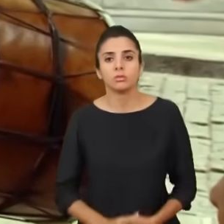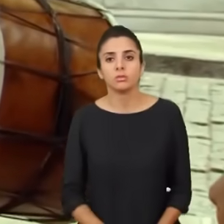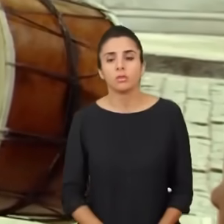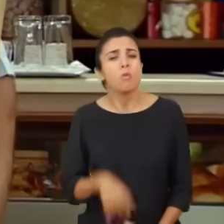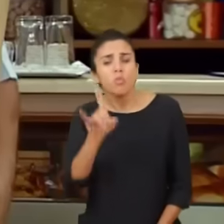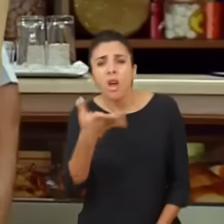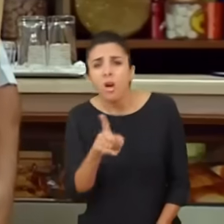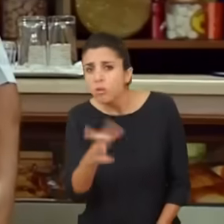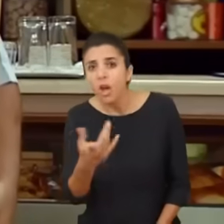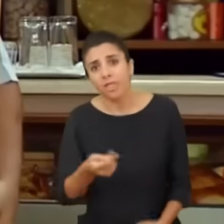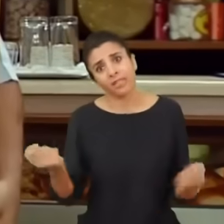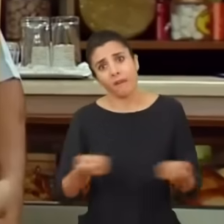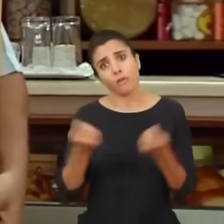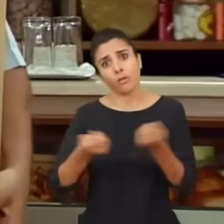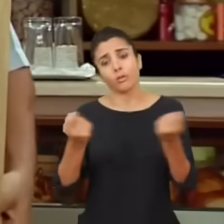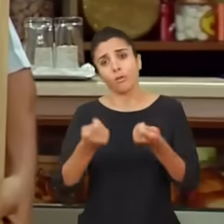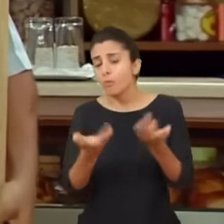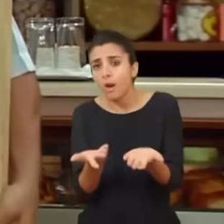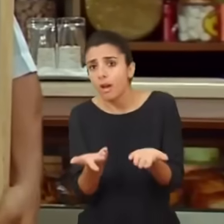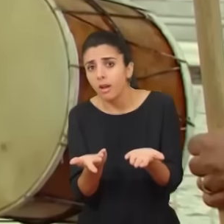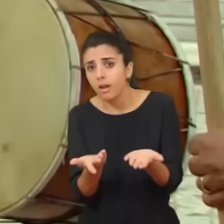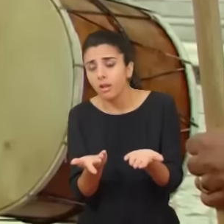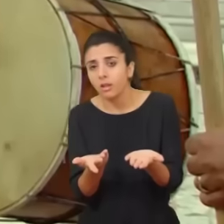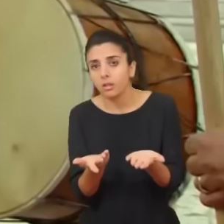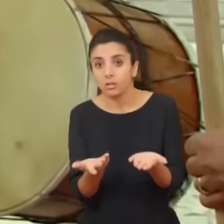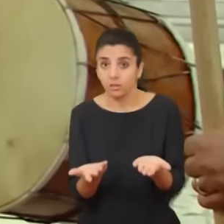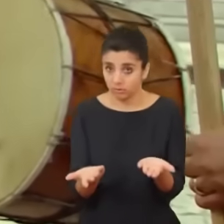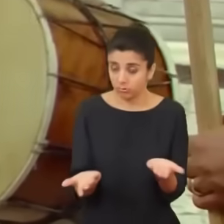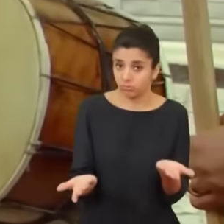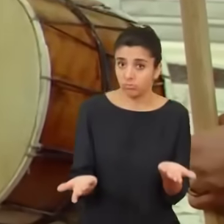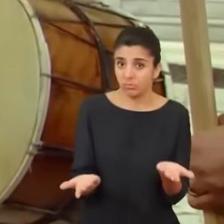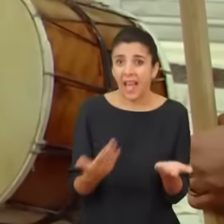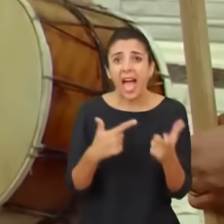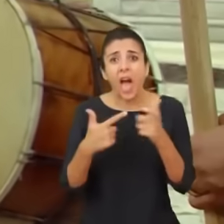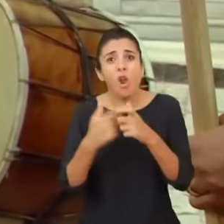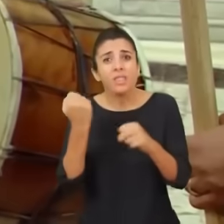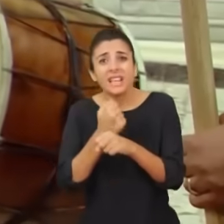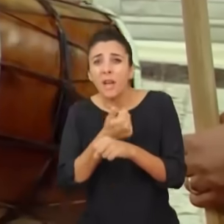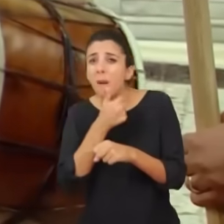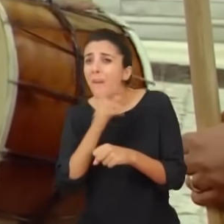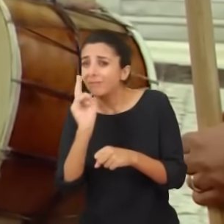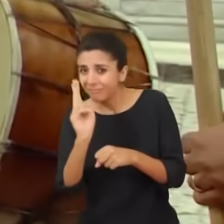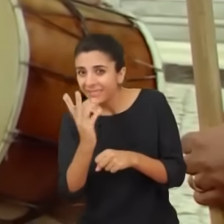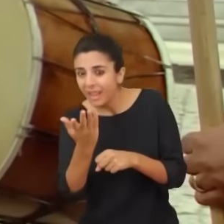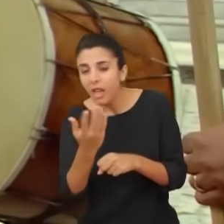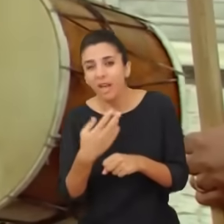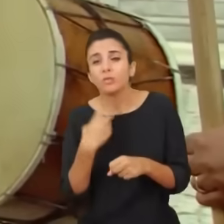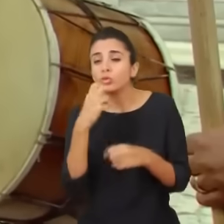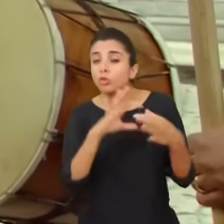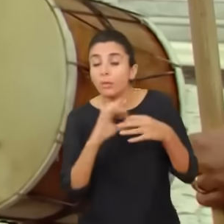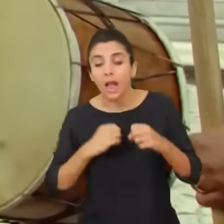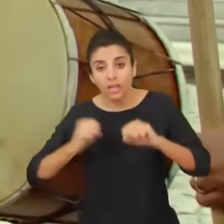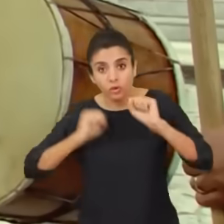Ne bu? Davul, ıvırı, ıvırı, ıvırı, ıvırı. Ya işte Erol Taş Baba Sami'yim. İşte mani çalışıyoruz, davul